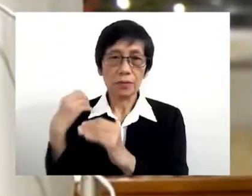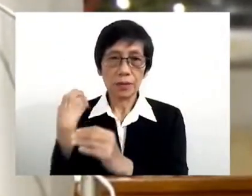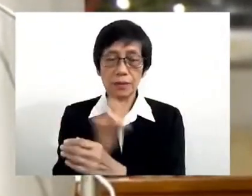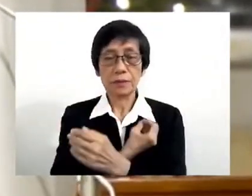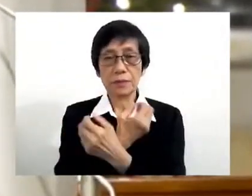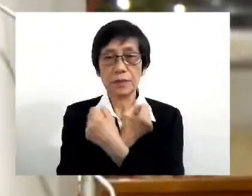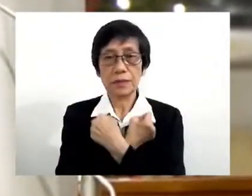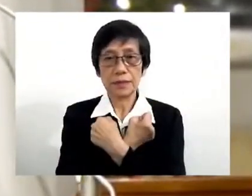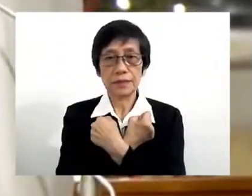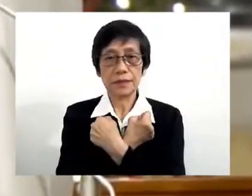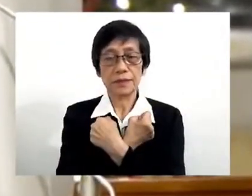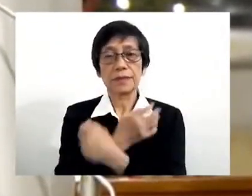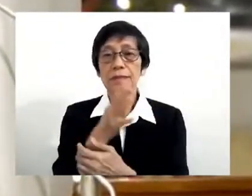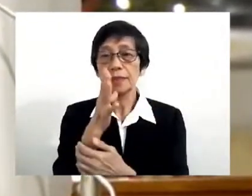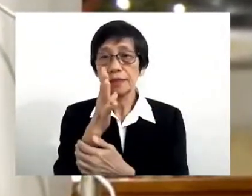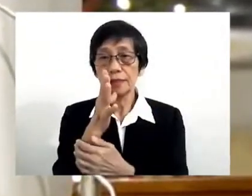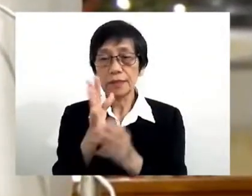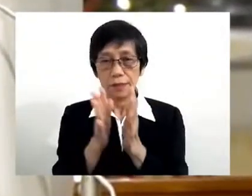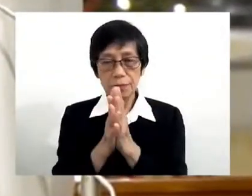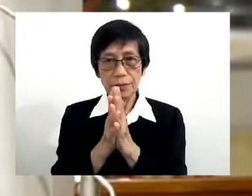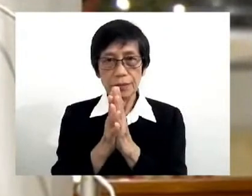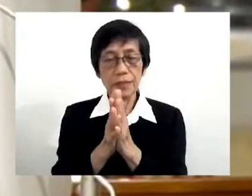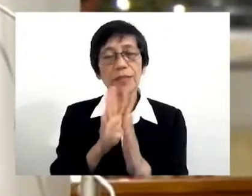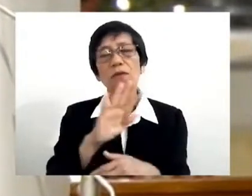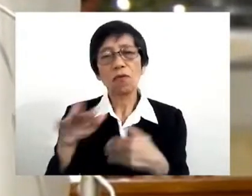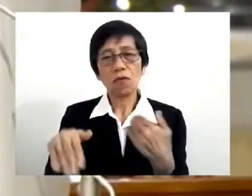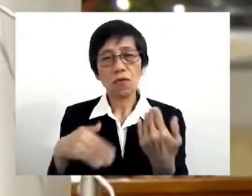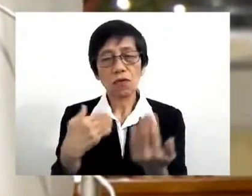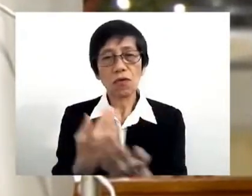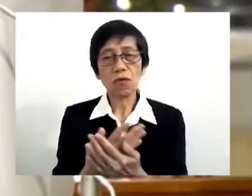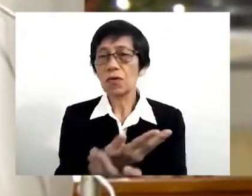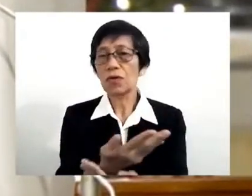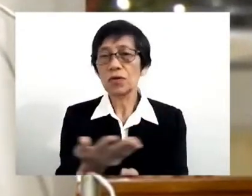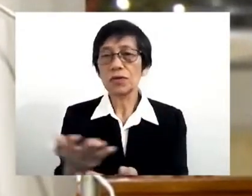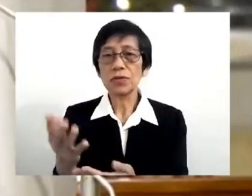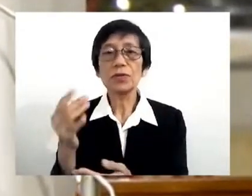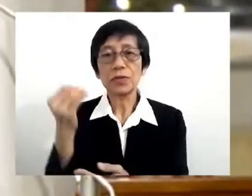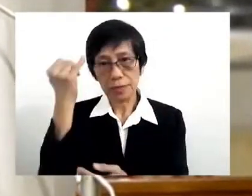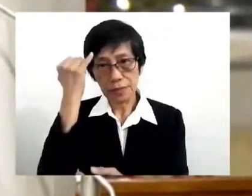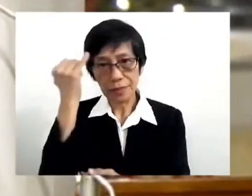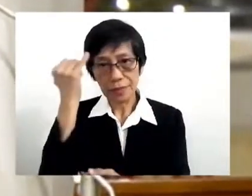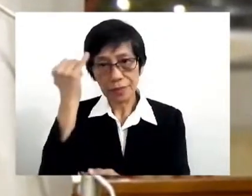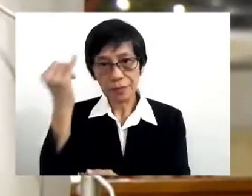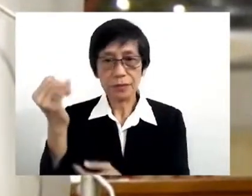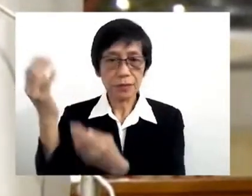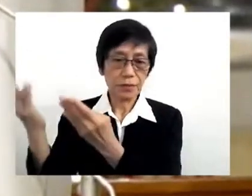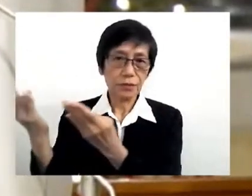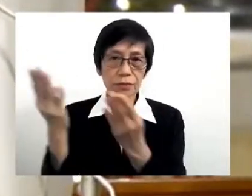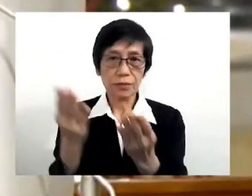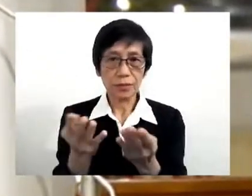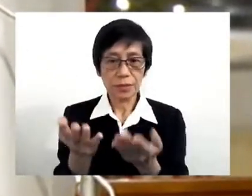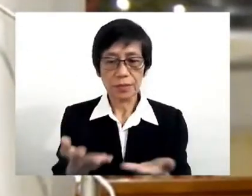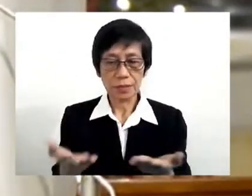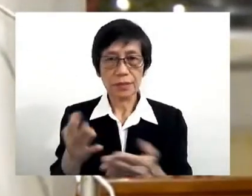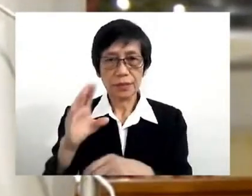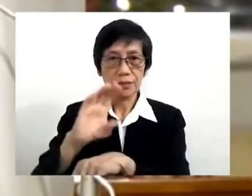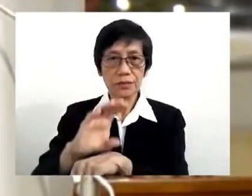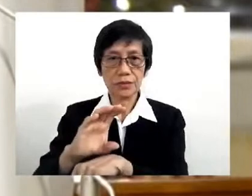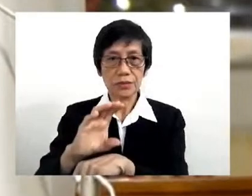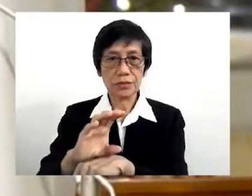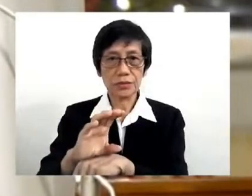ay ipanalangin lahat ng mga intensyon na inyong dinala sa simbahan na ito. Lahat ng